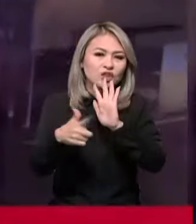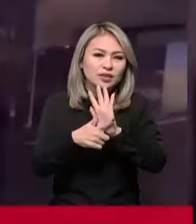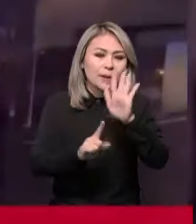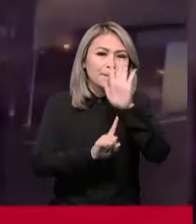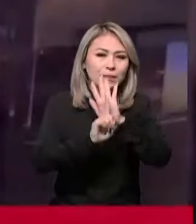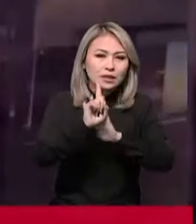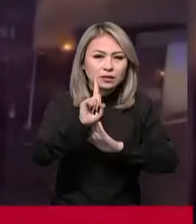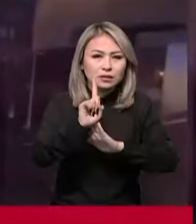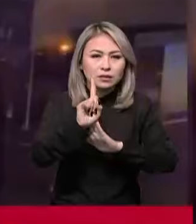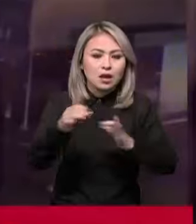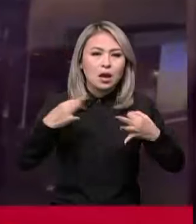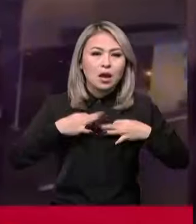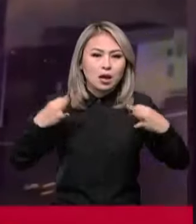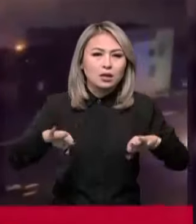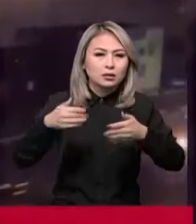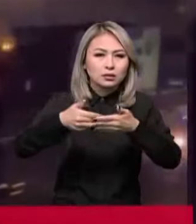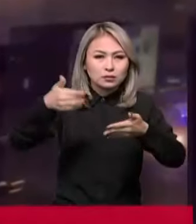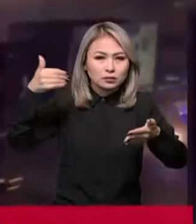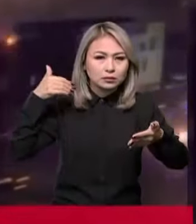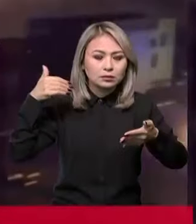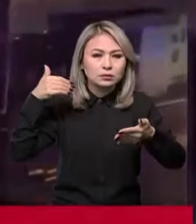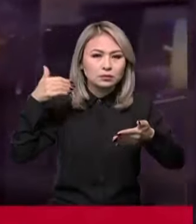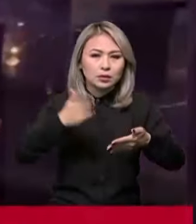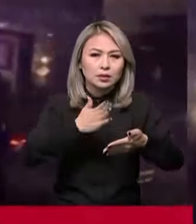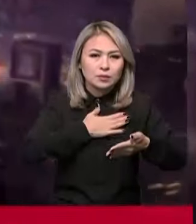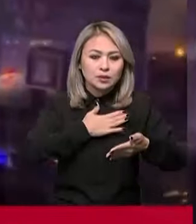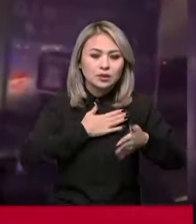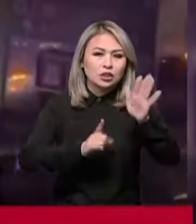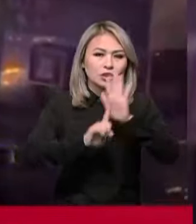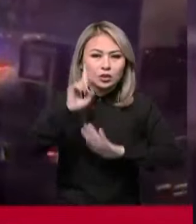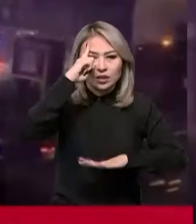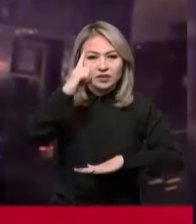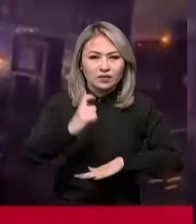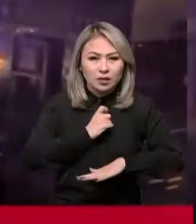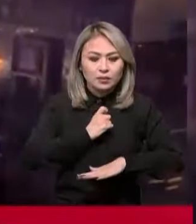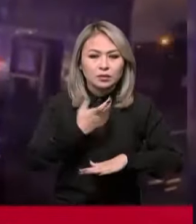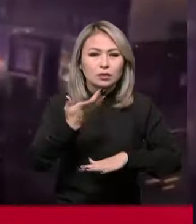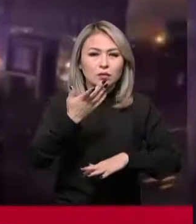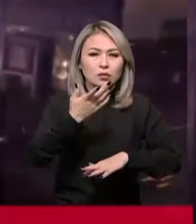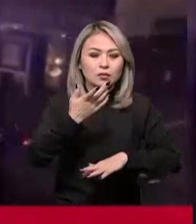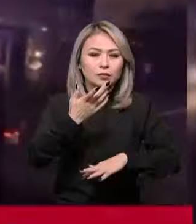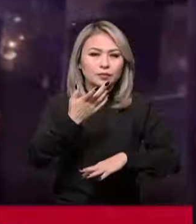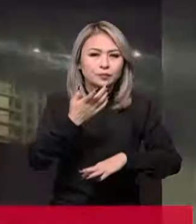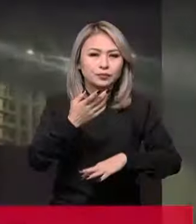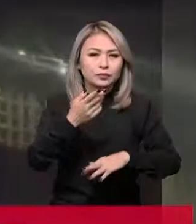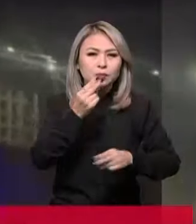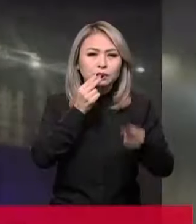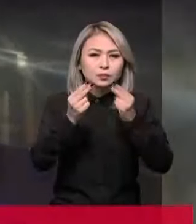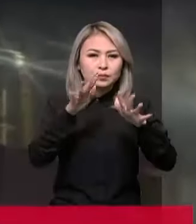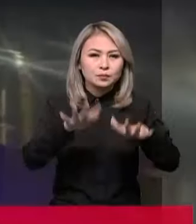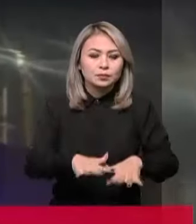енді алдын ала бізге жеткен ақпарат бойынша, бейресми ақпарат бойынша тамақтану